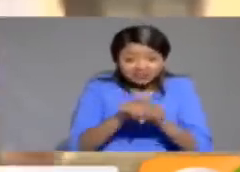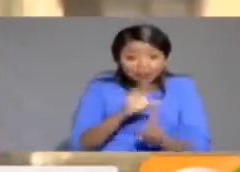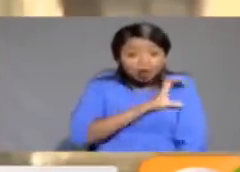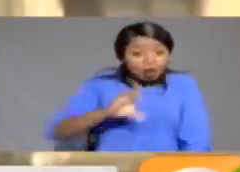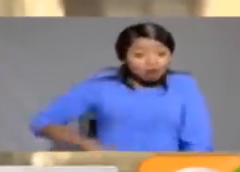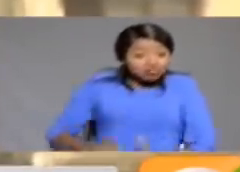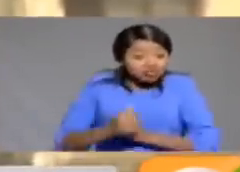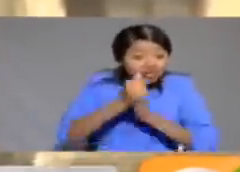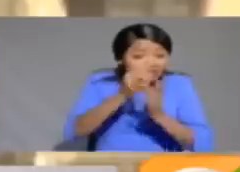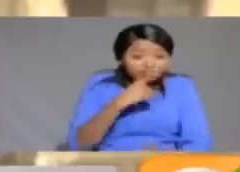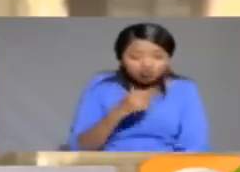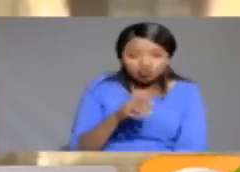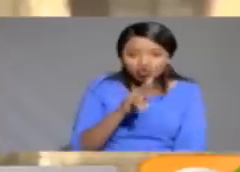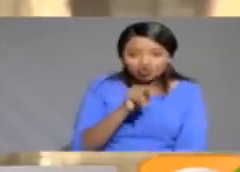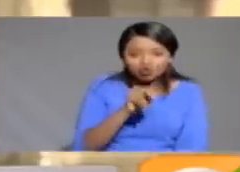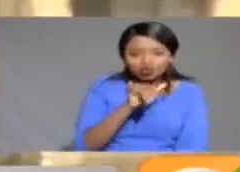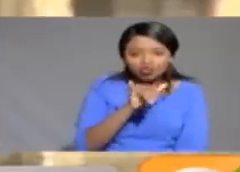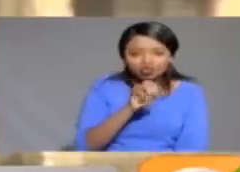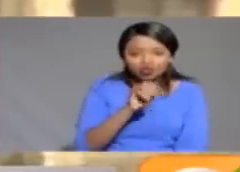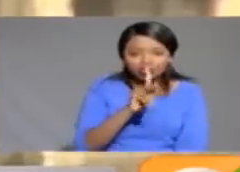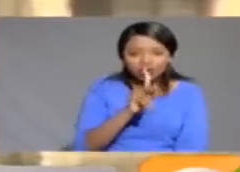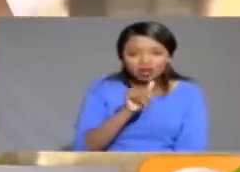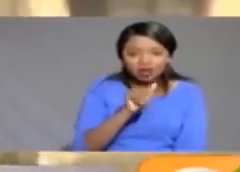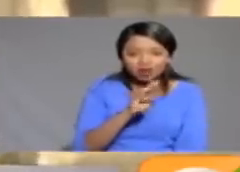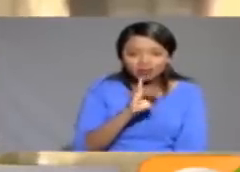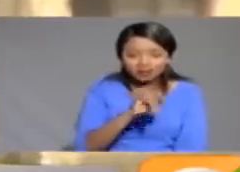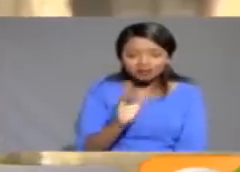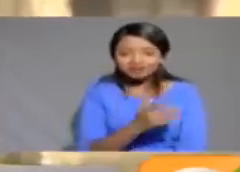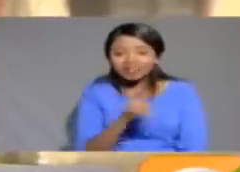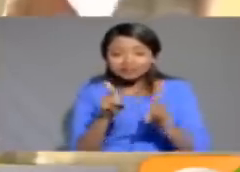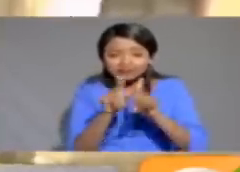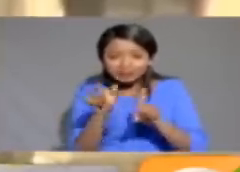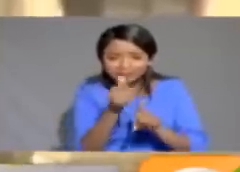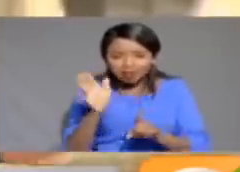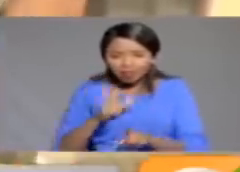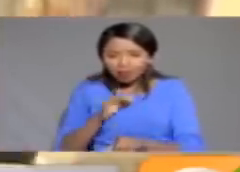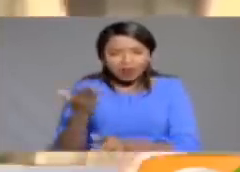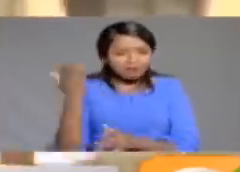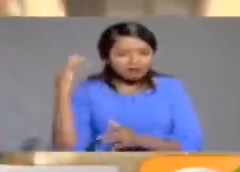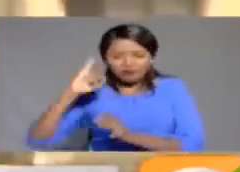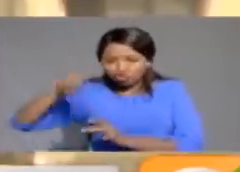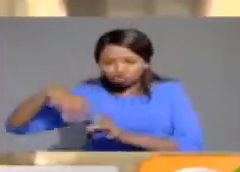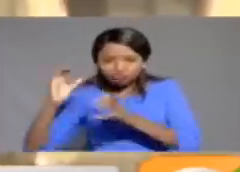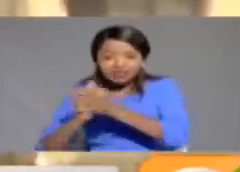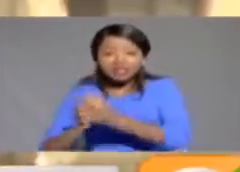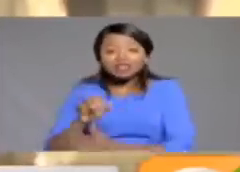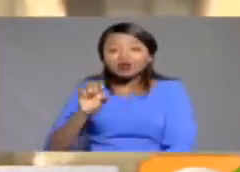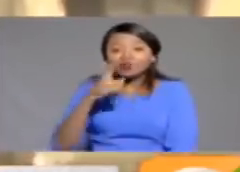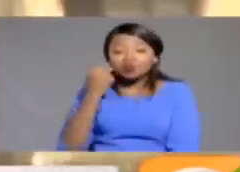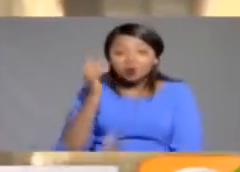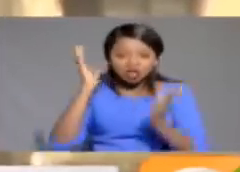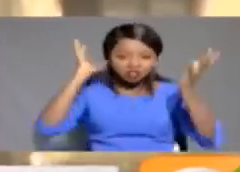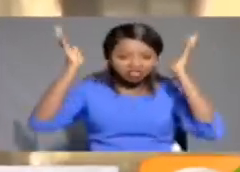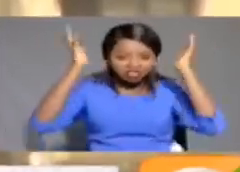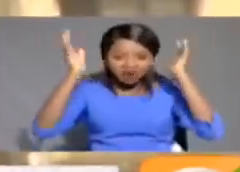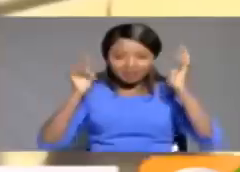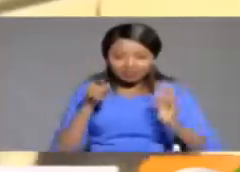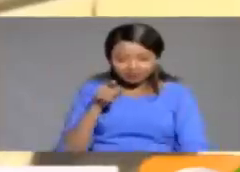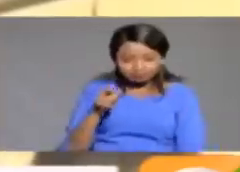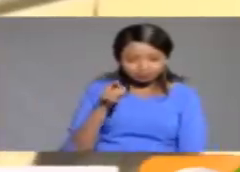anaitwa Nyokabi, ingine inaongozwa na mama ambaye alikuwa kwa Jubilee anaitwa Shebe, siku hizi yako kwa